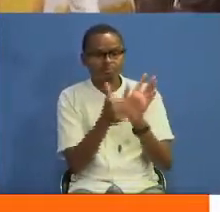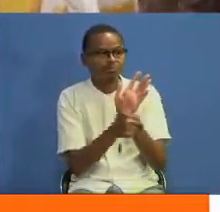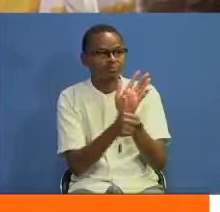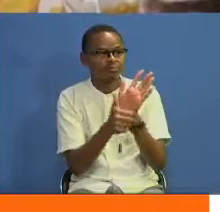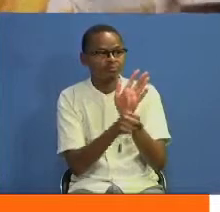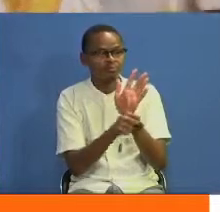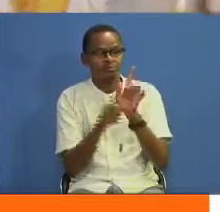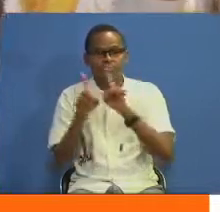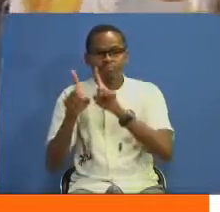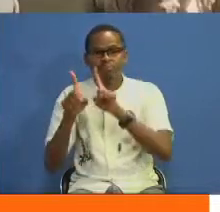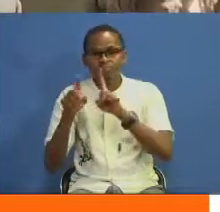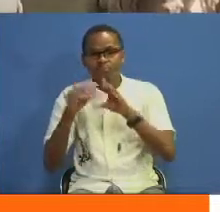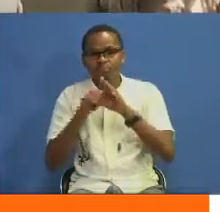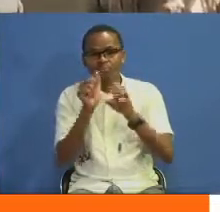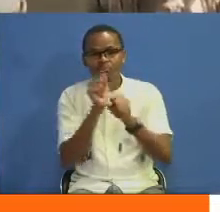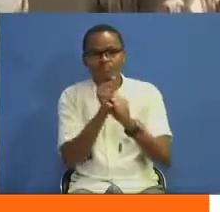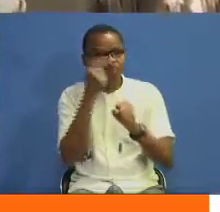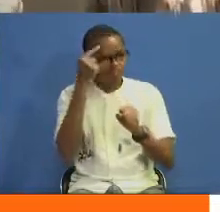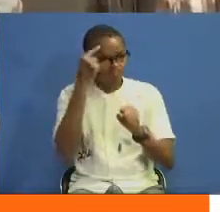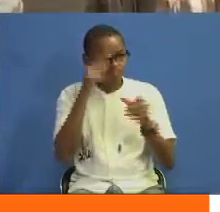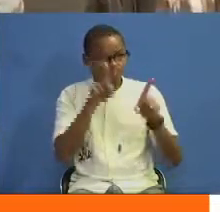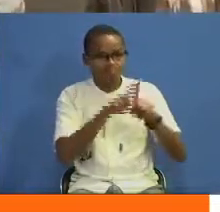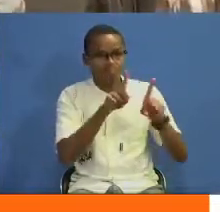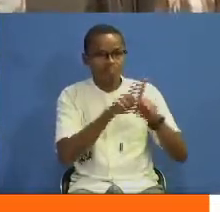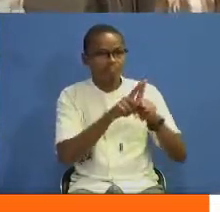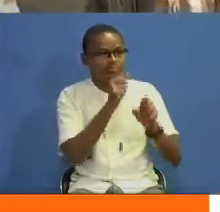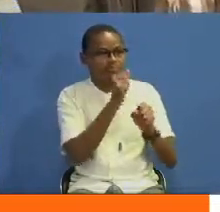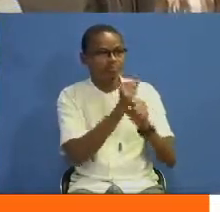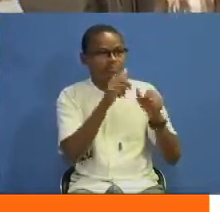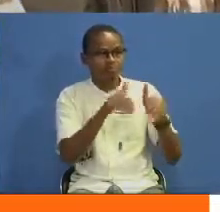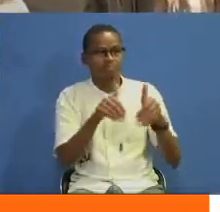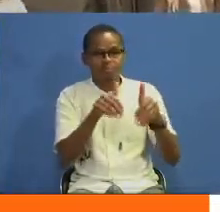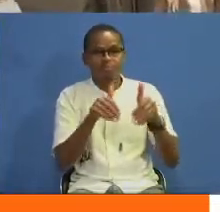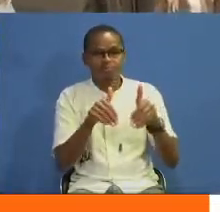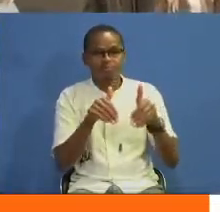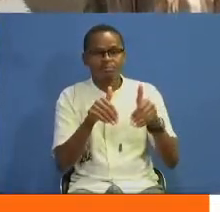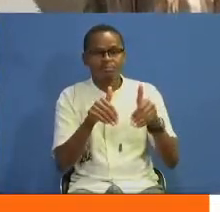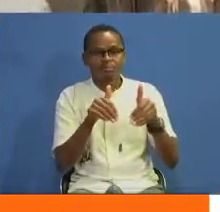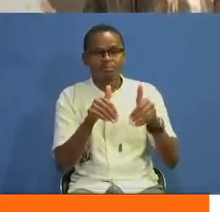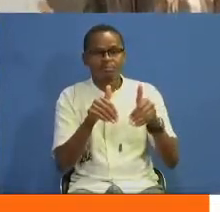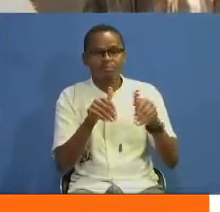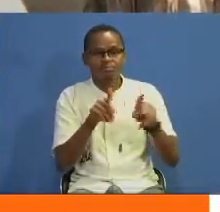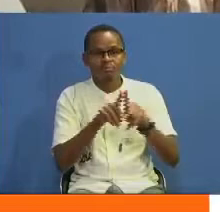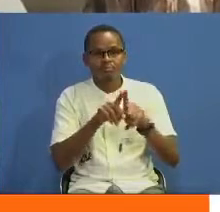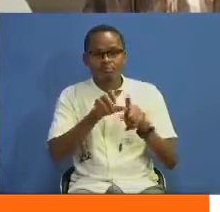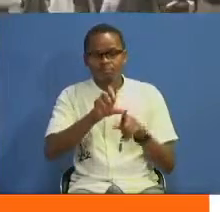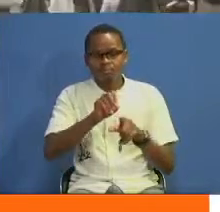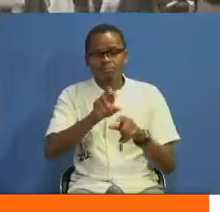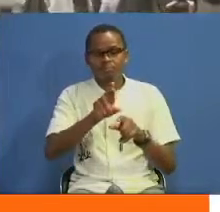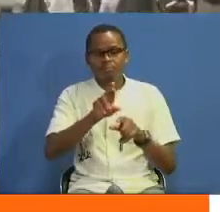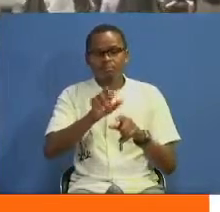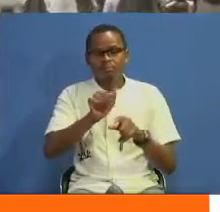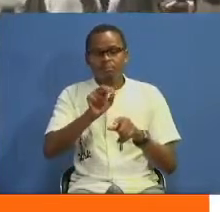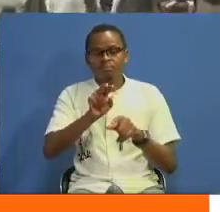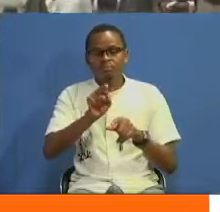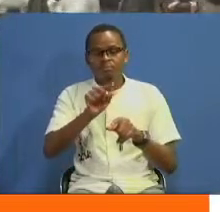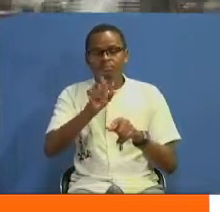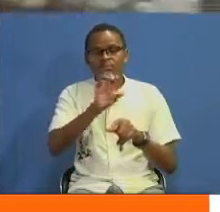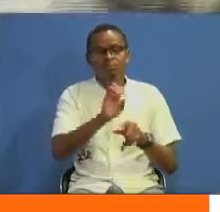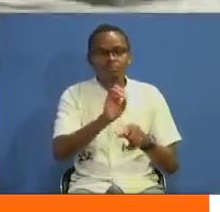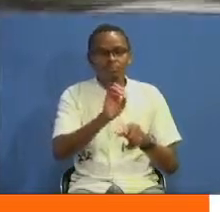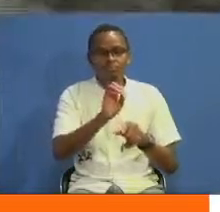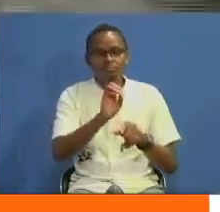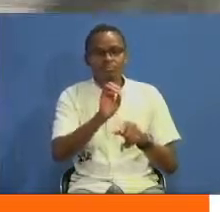ya kimuundo katika ujasiriamali na harakati za kilimo. Kama katika Orange Bank Africa ikibainisha ugumu wa